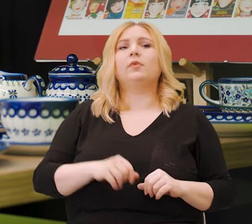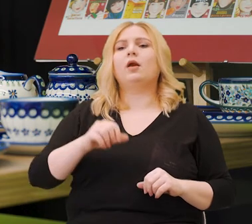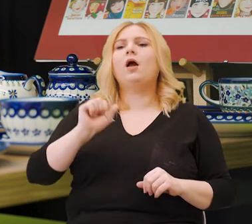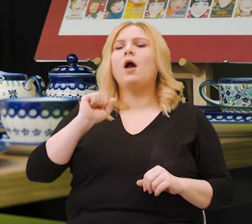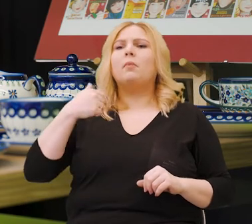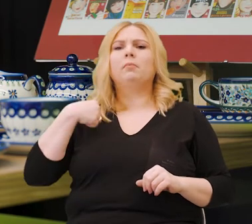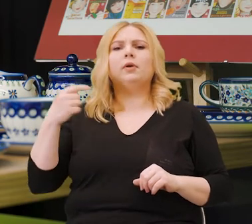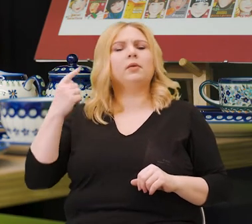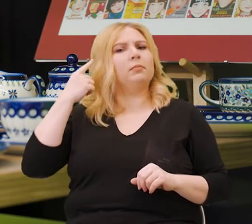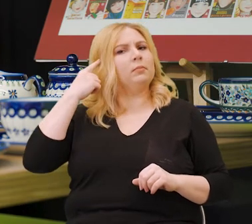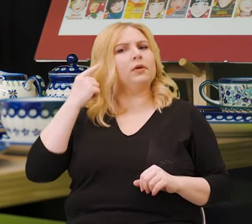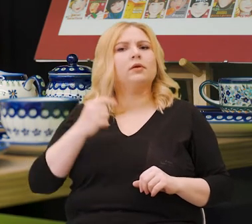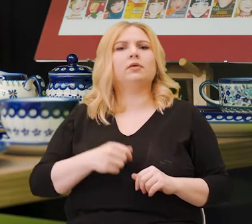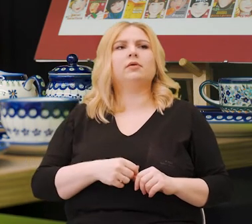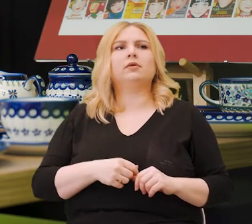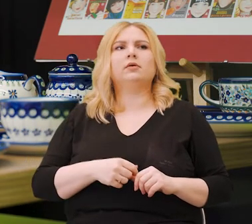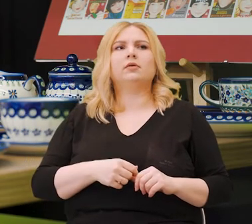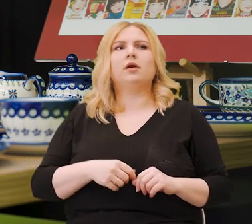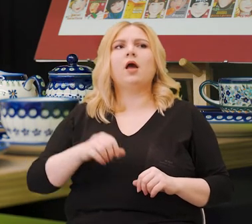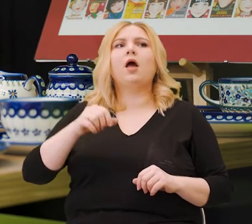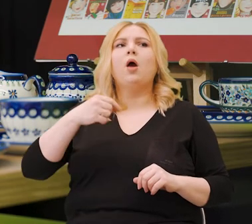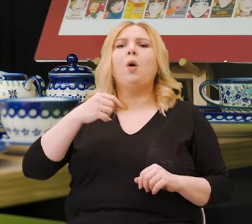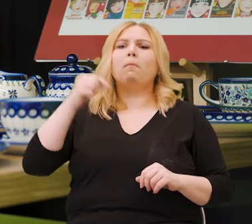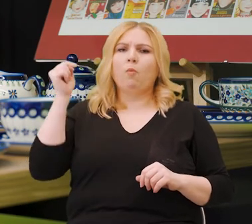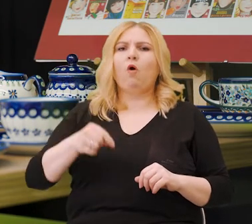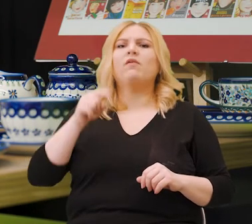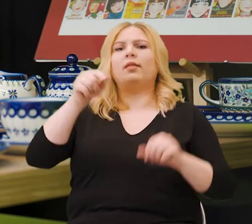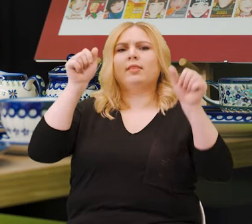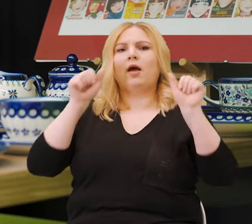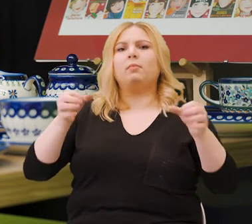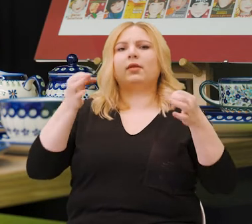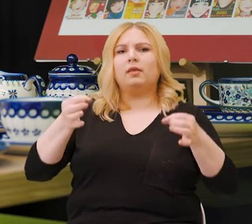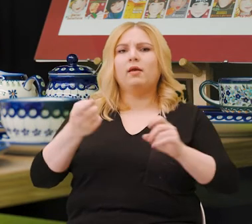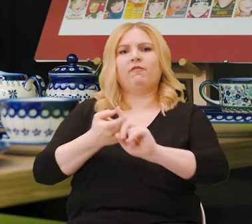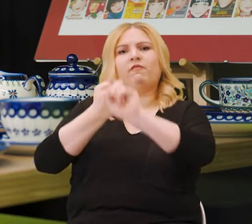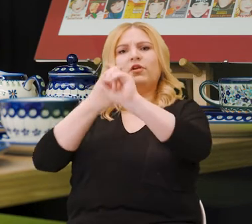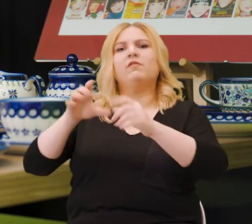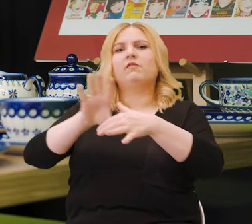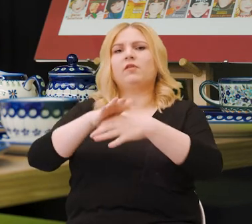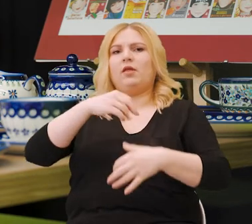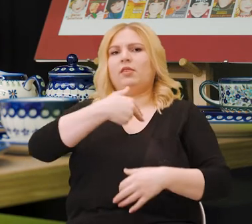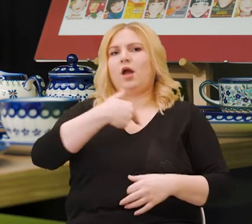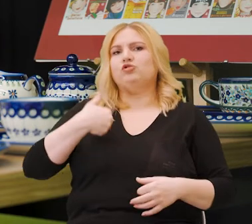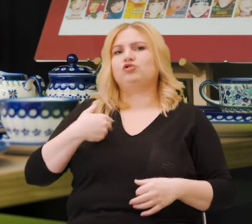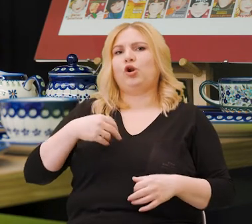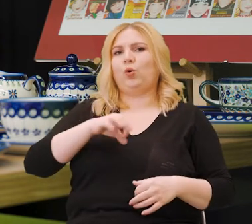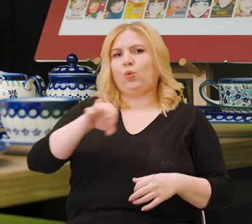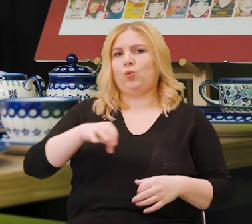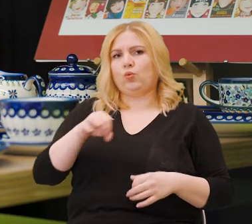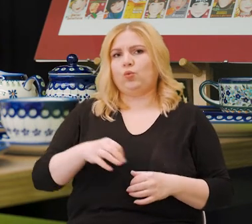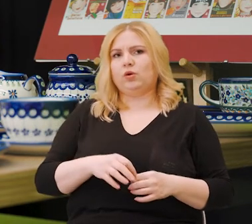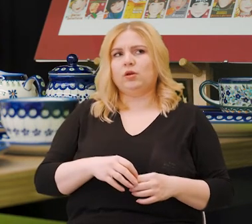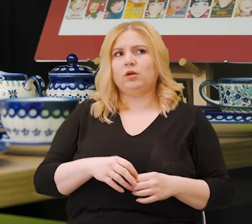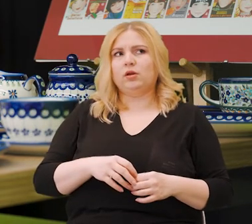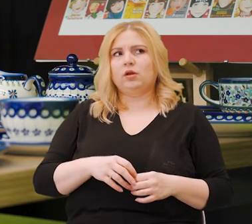też sobie coś uradziliśmy. Powinna teraz wisieć w naszej kuchni. Skoro Gabrysia,